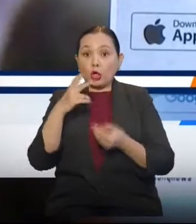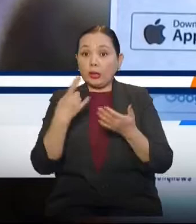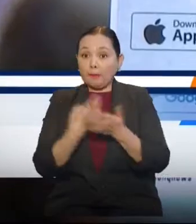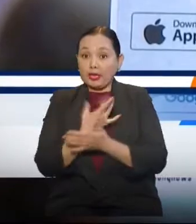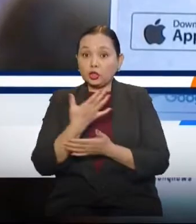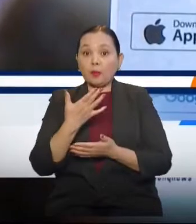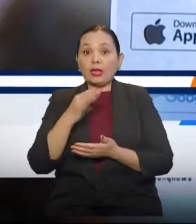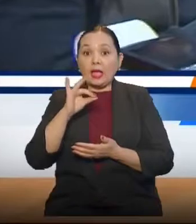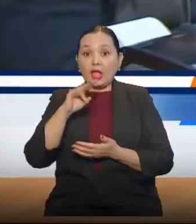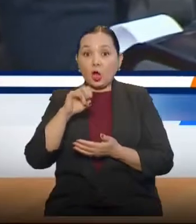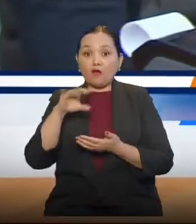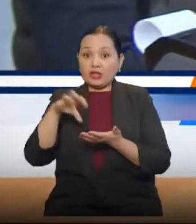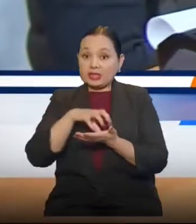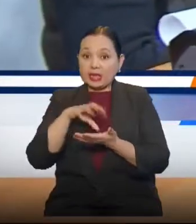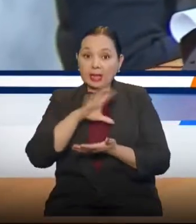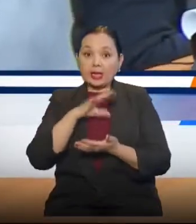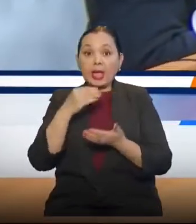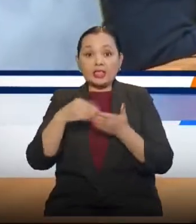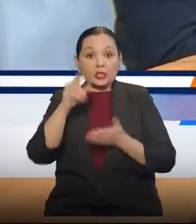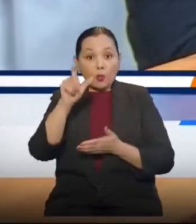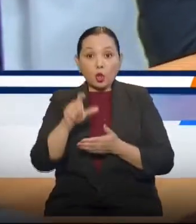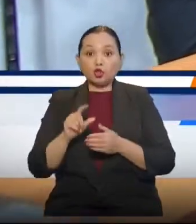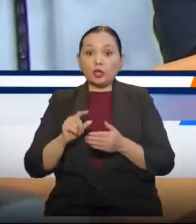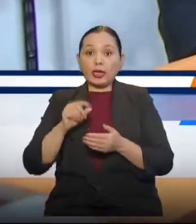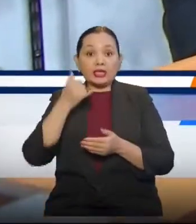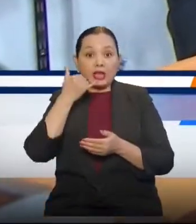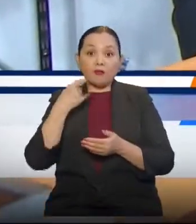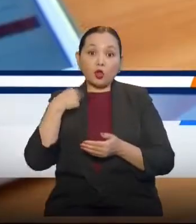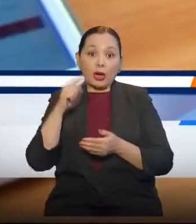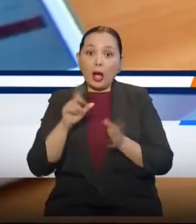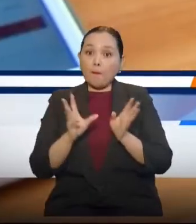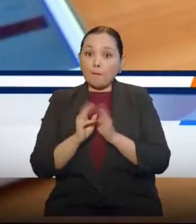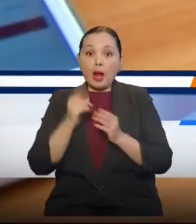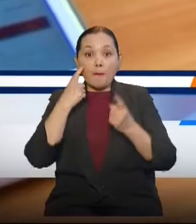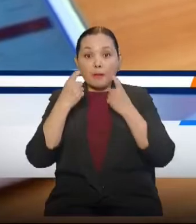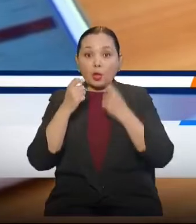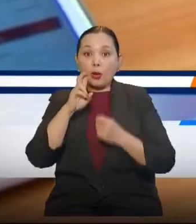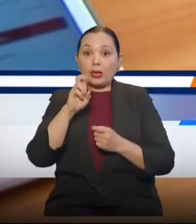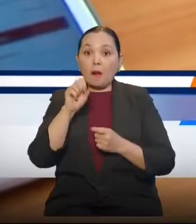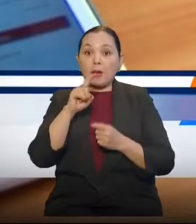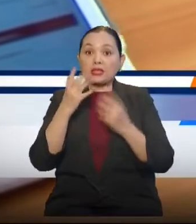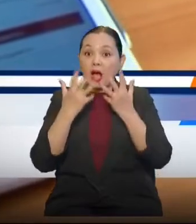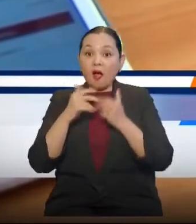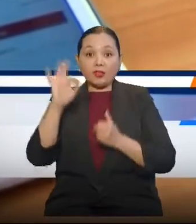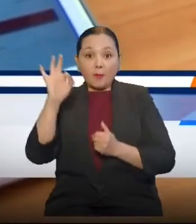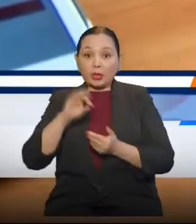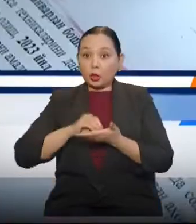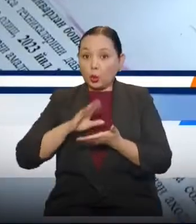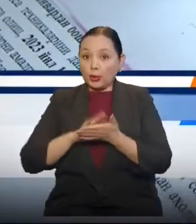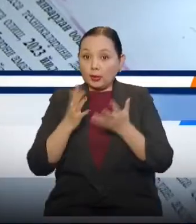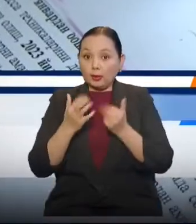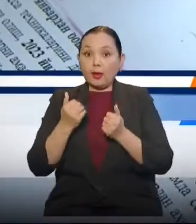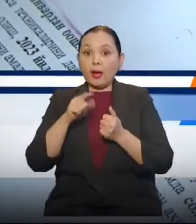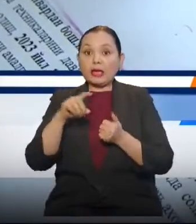mobil ilovasida skanerlanganda iste'molchi tomonidan kiritilgan telefon raqami bilan ma'lumotlar bazasida avtomatik ro'yxatga olinadi.